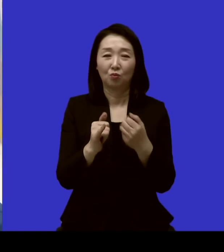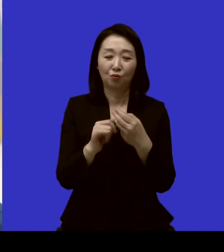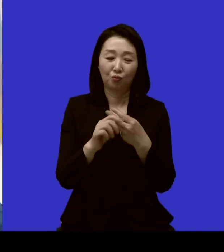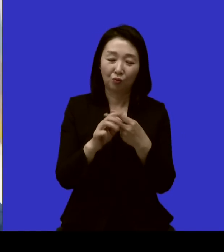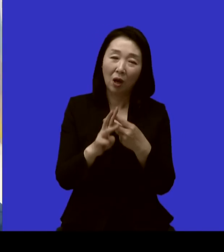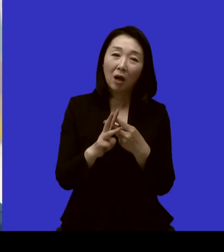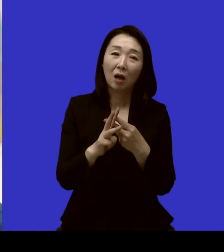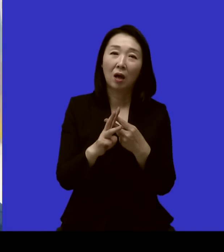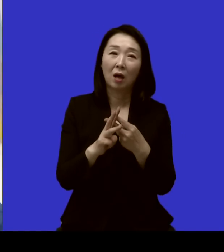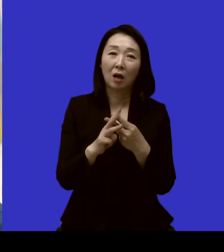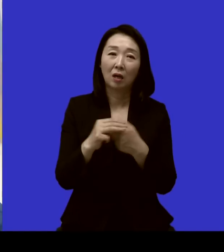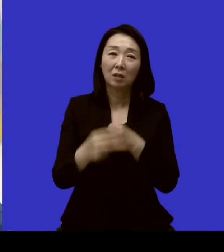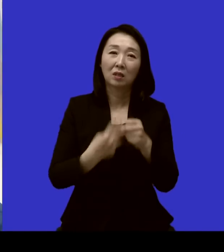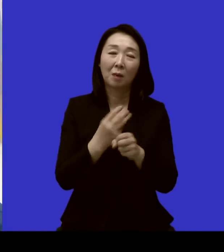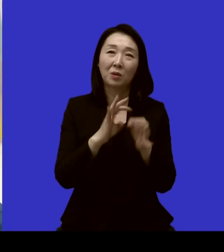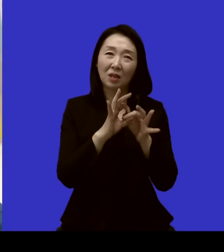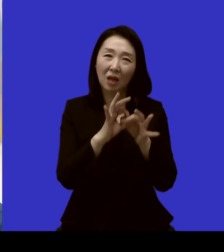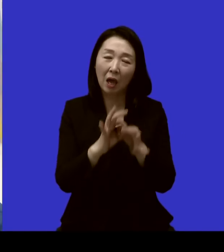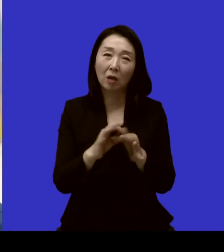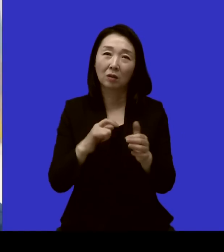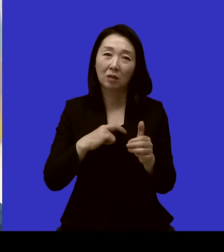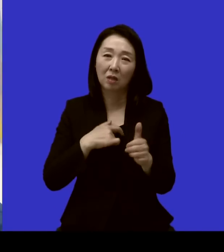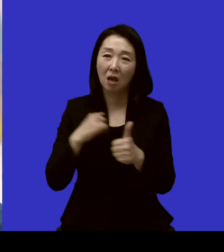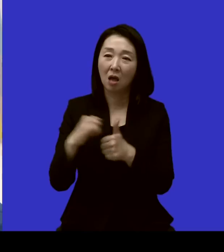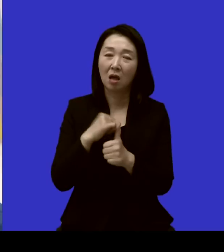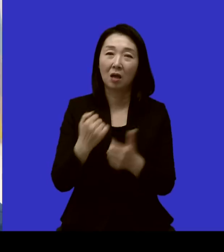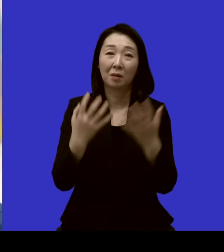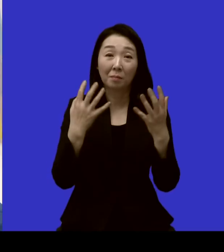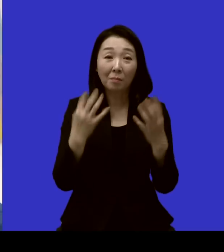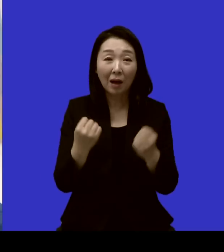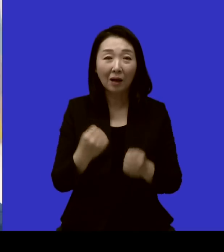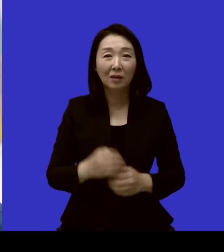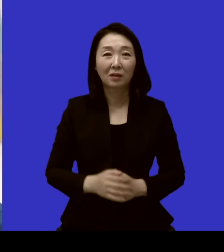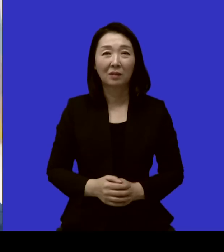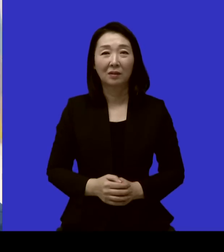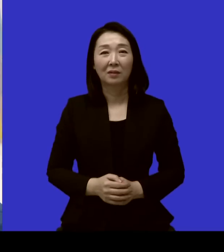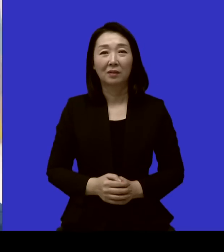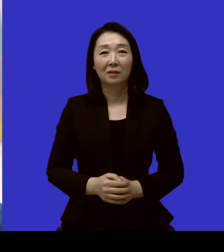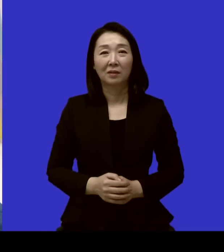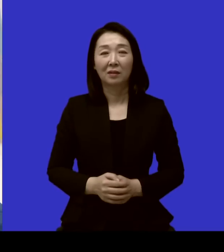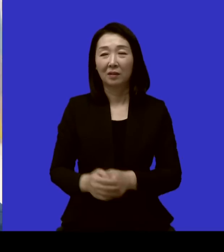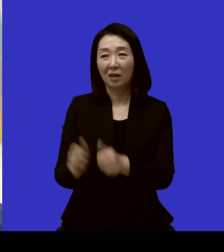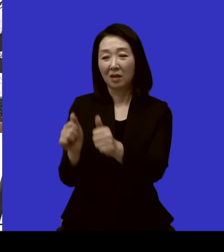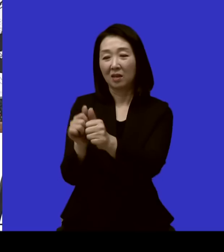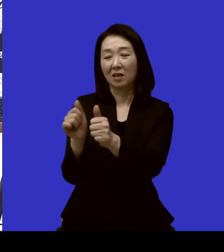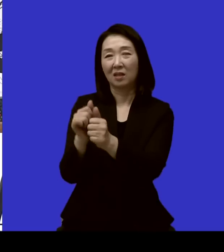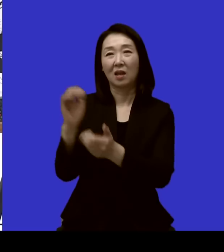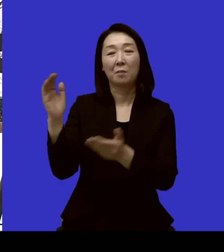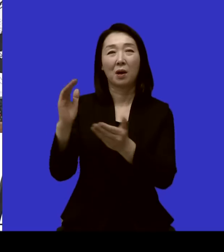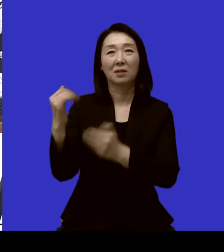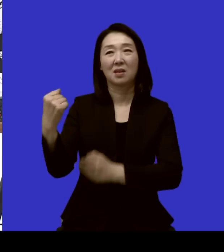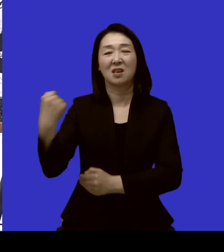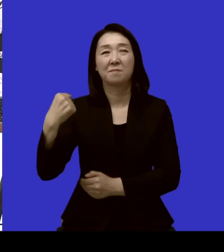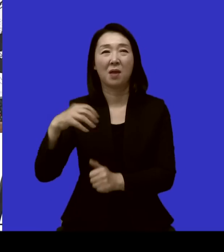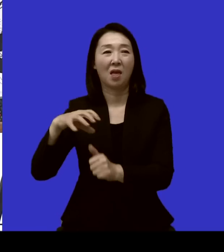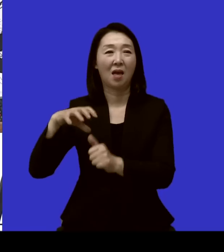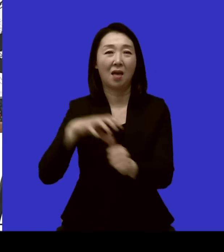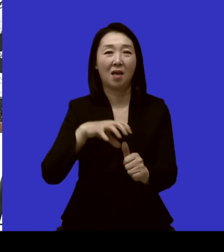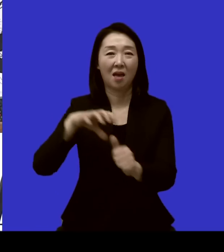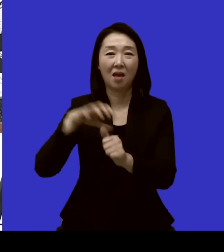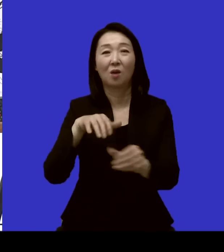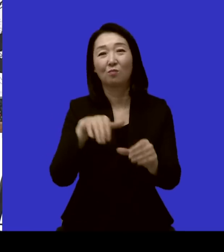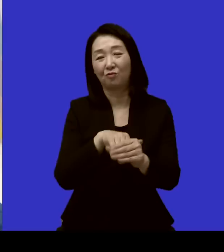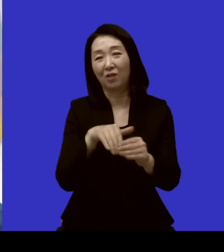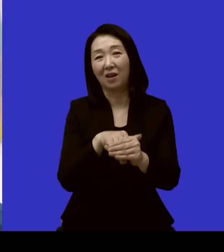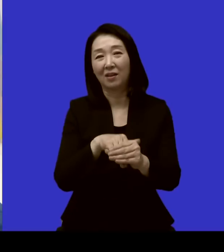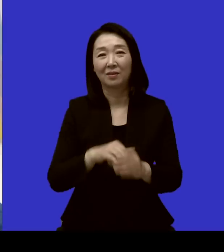같아요. 예. 뭐 저만 그랬던 게 아니라 조금 그때 당시에는 이제 남학생들이 그 힘으로 이제 제압하는 맞아요. 그 문화가 강했기